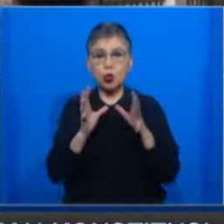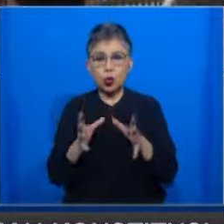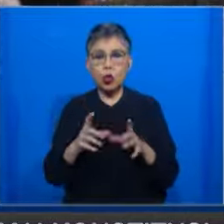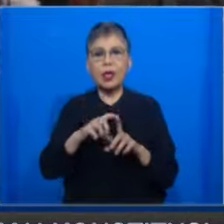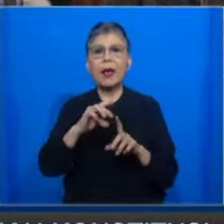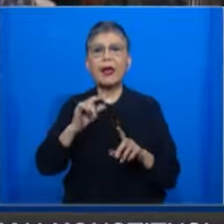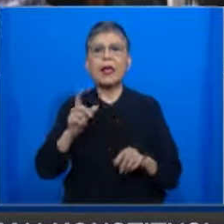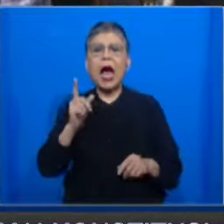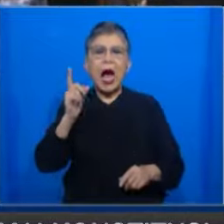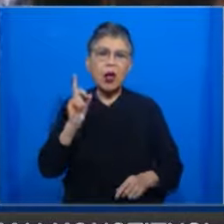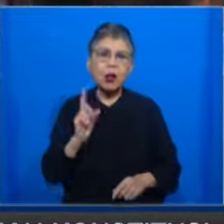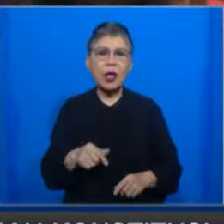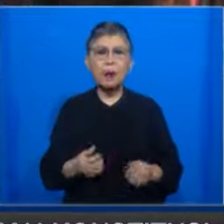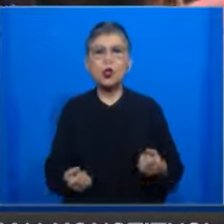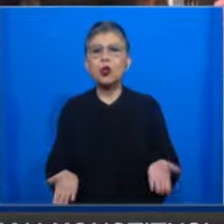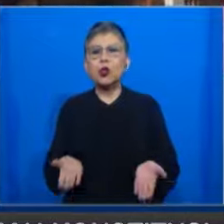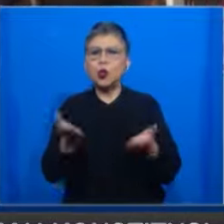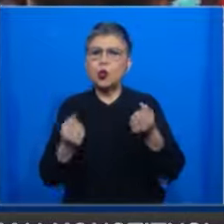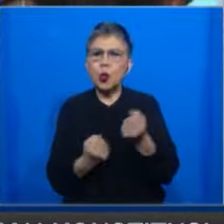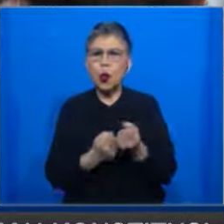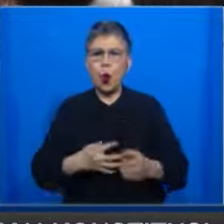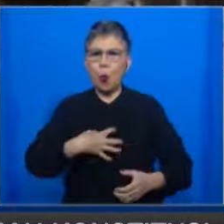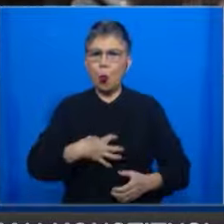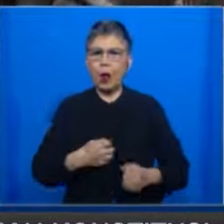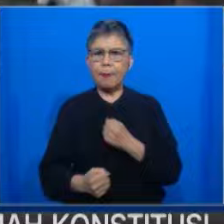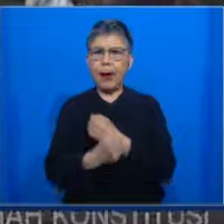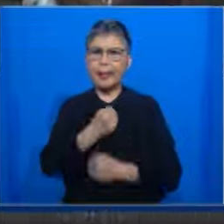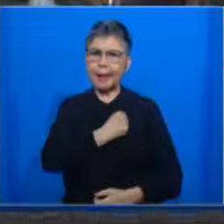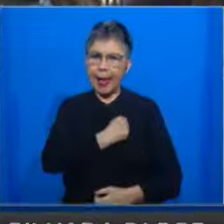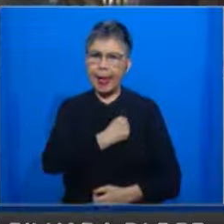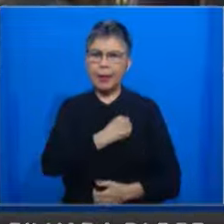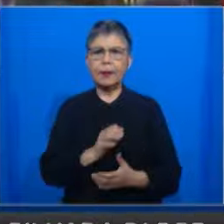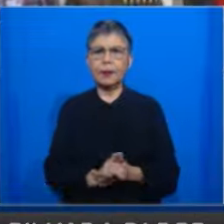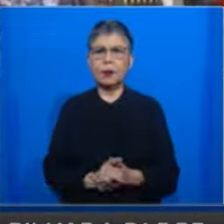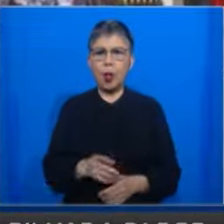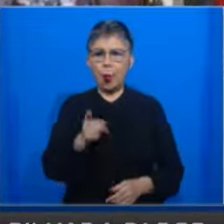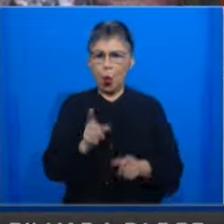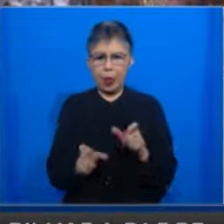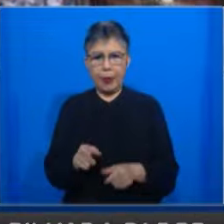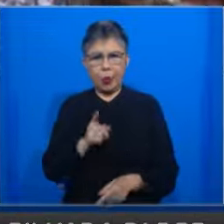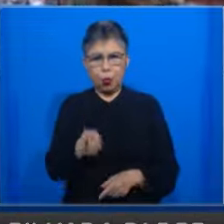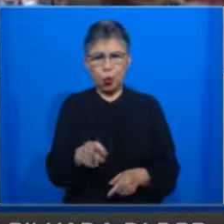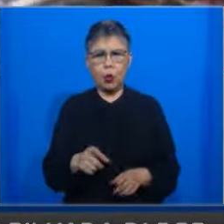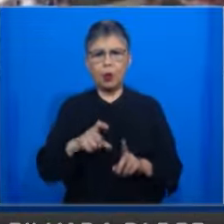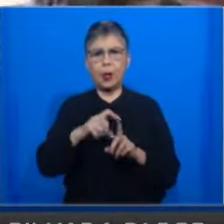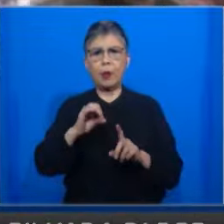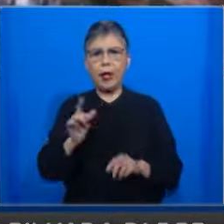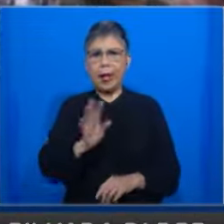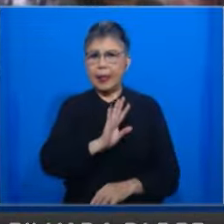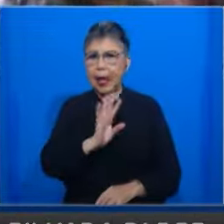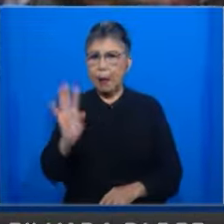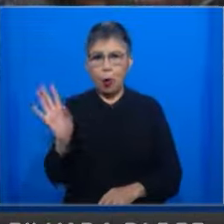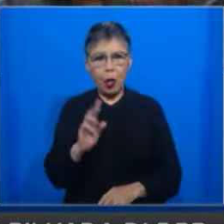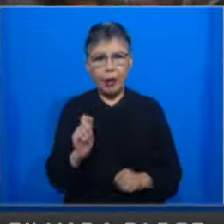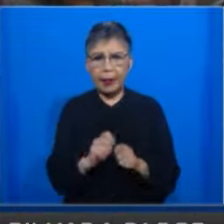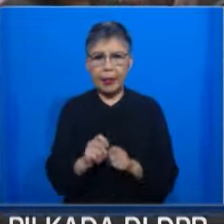RI seharusnya menjunjung tinggi moral-moral kebangsaan, di mana mereka menuntut DPR RI untuk tidak melakukan